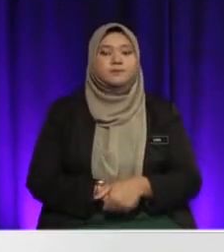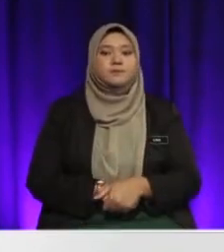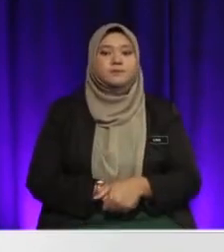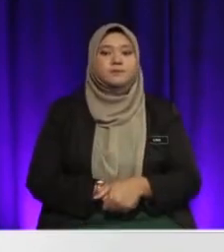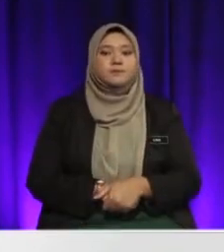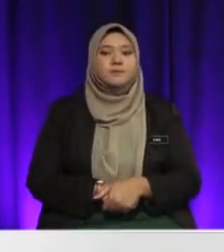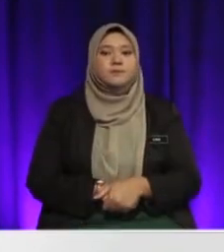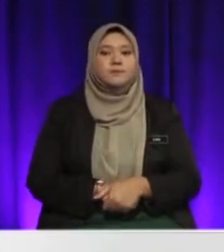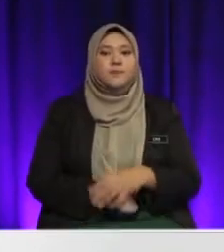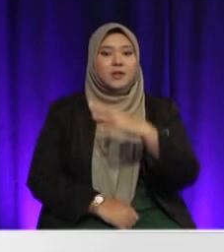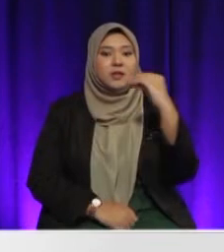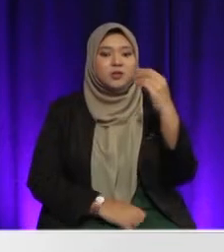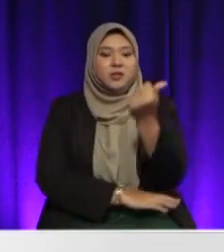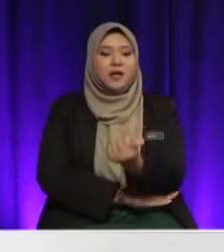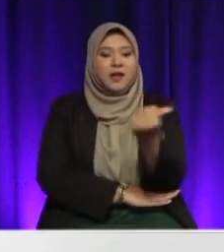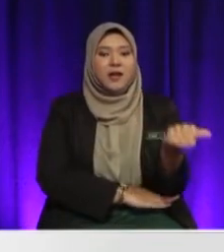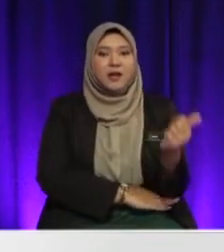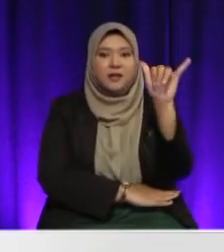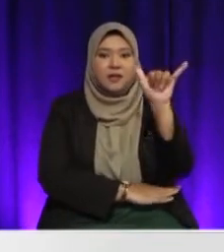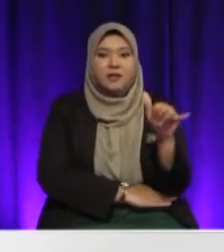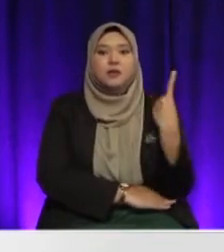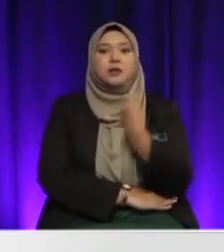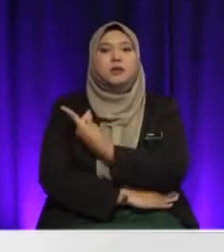penyimbang digital mangkok sudut